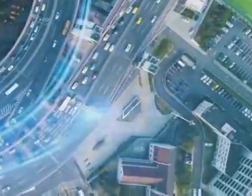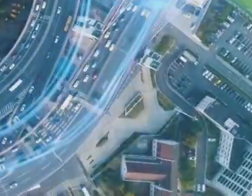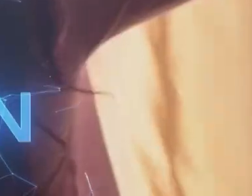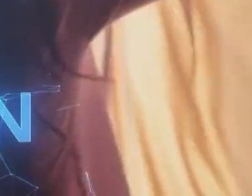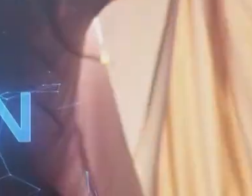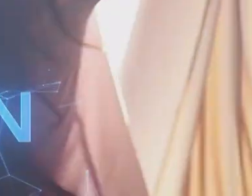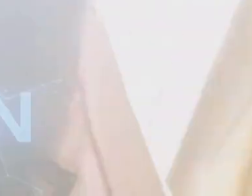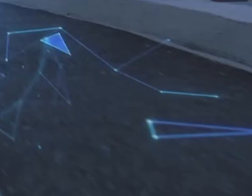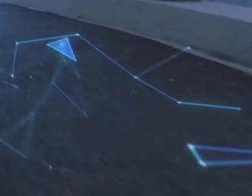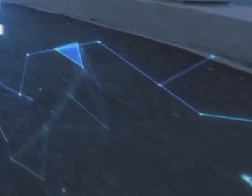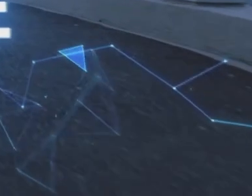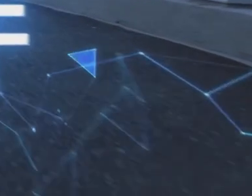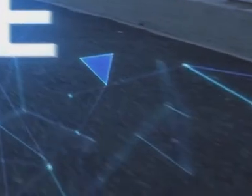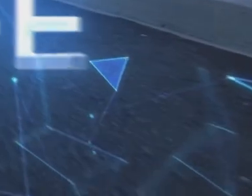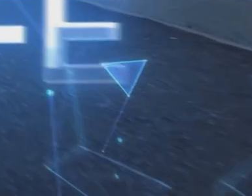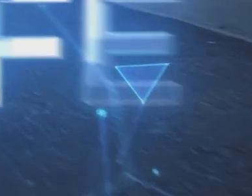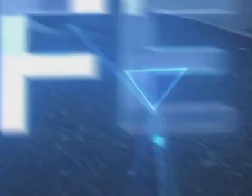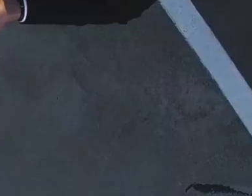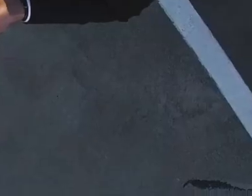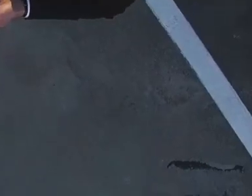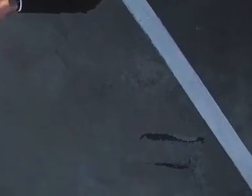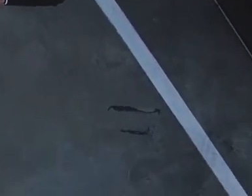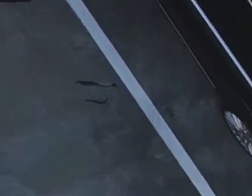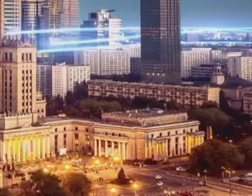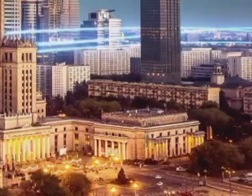We all need it to be open and safe.